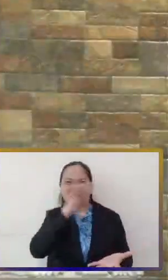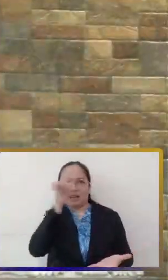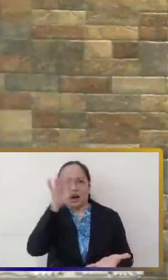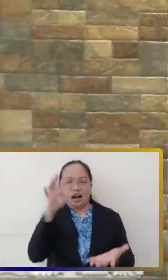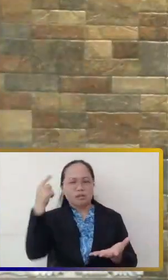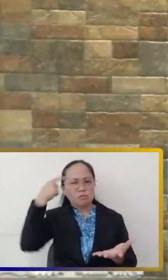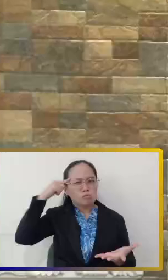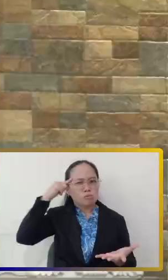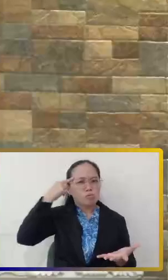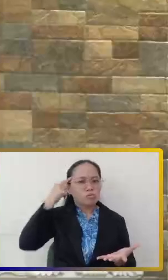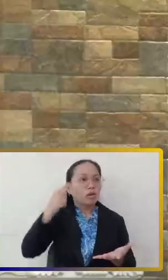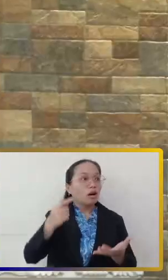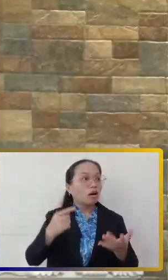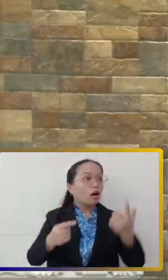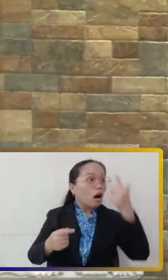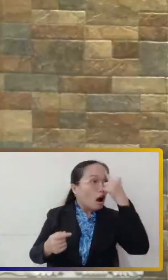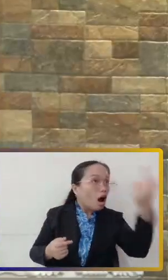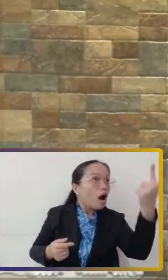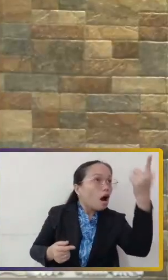salita ngayong umaga.